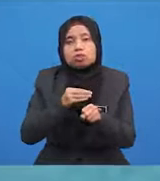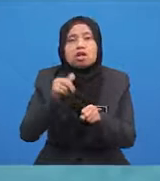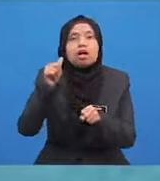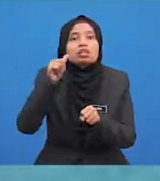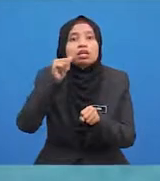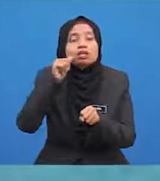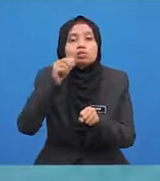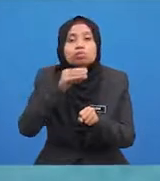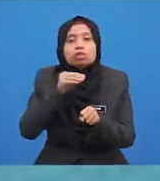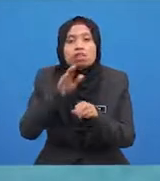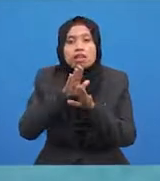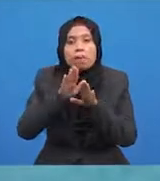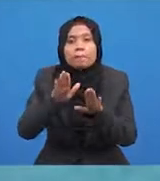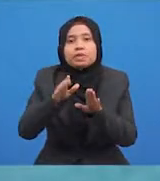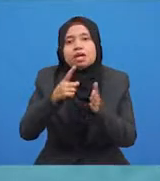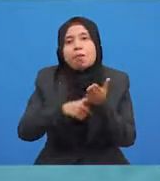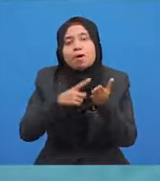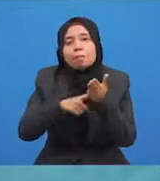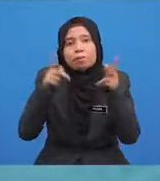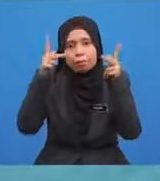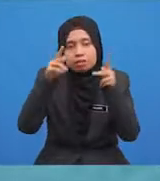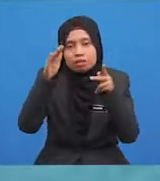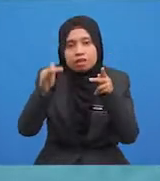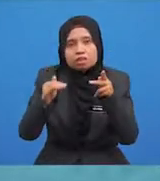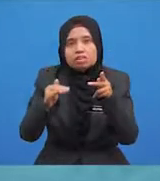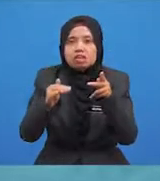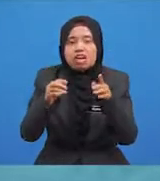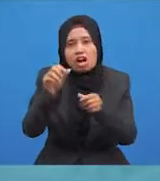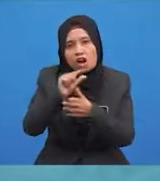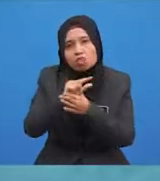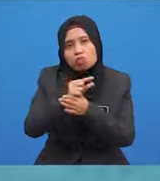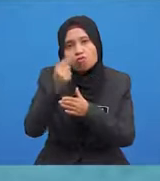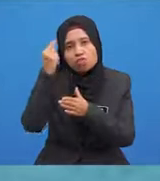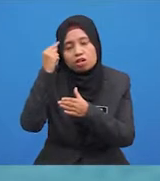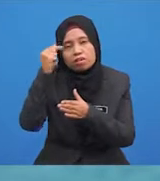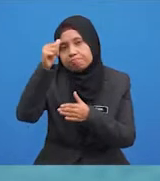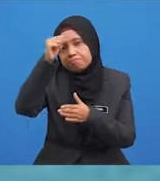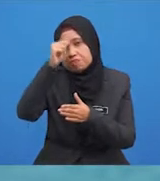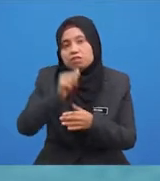tidak memberikan apa-apa pandangan yang menyinggung perasaan ayah.